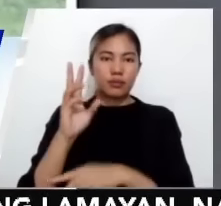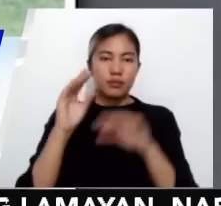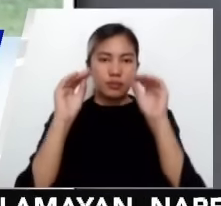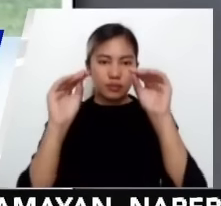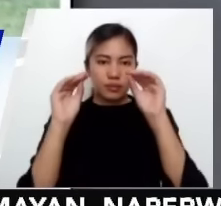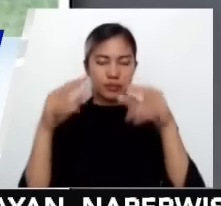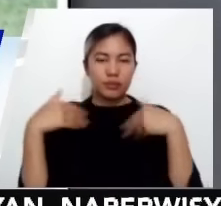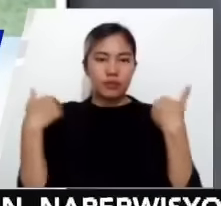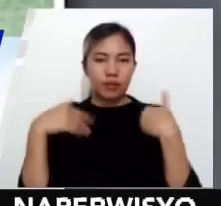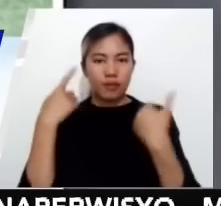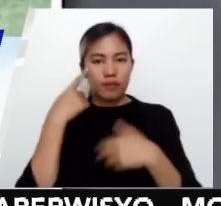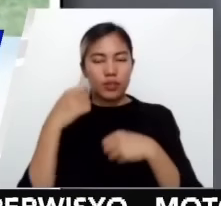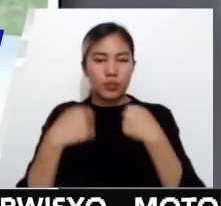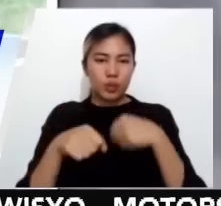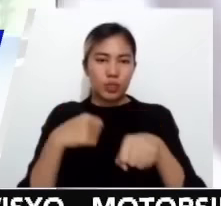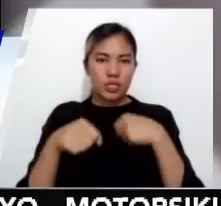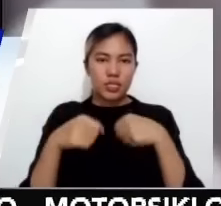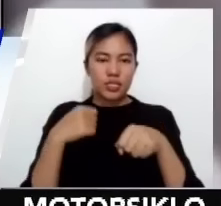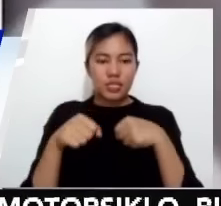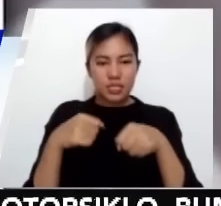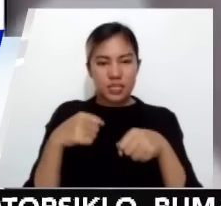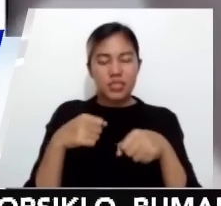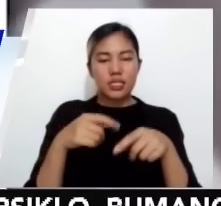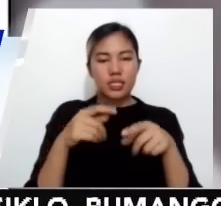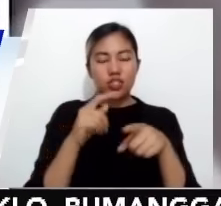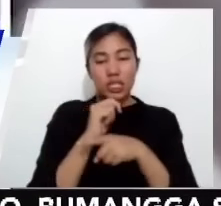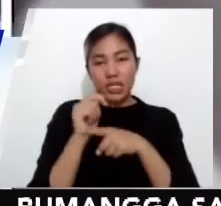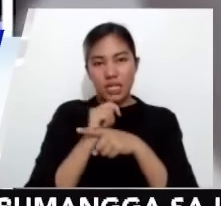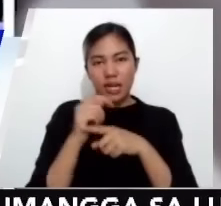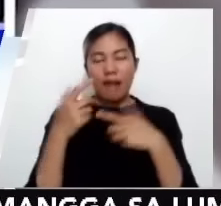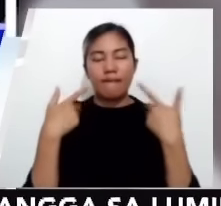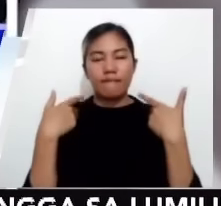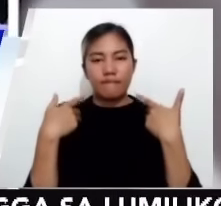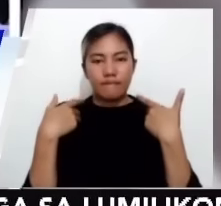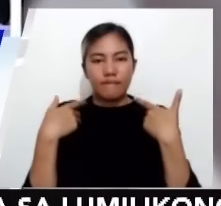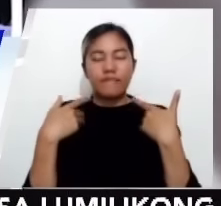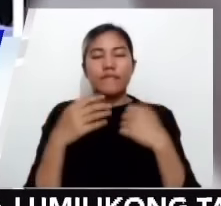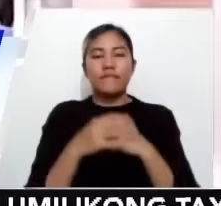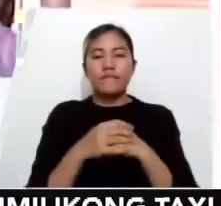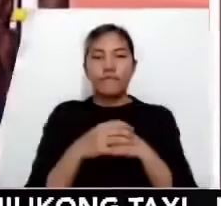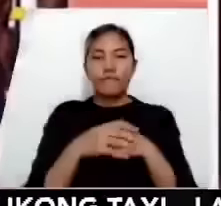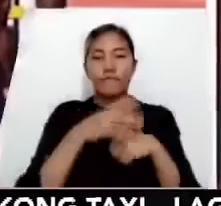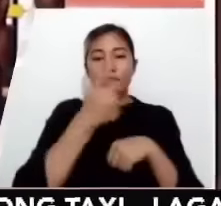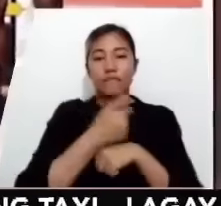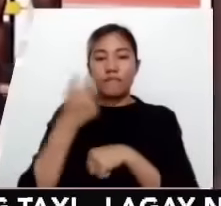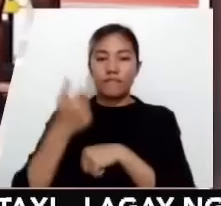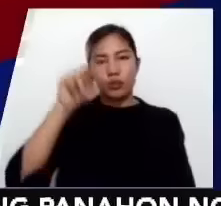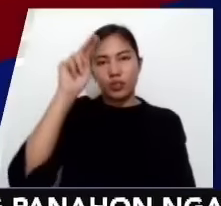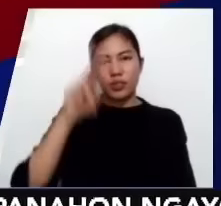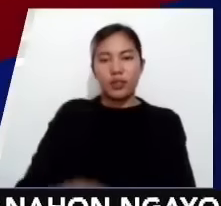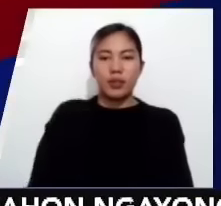sports clinic. Bukod sa Lawag City, magkakaroon din daw ng pole vault facility sa Tagum, Davao del Norte.